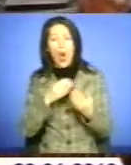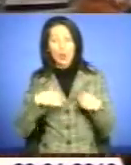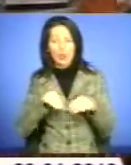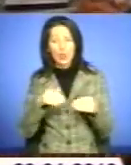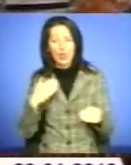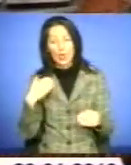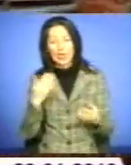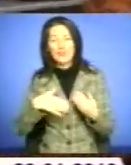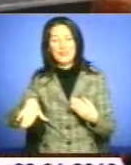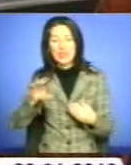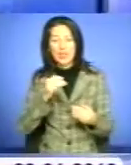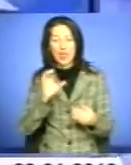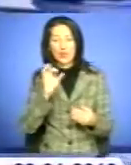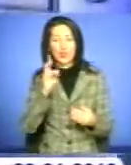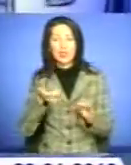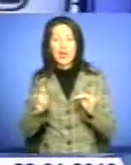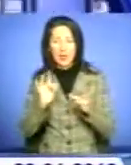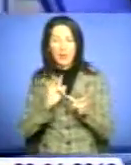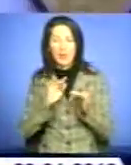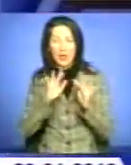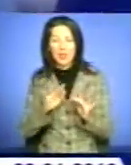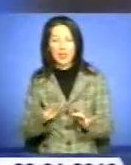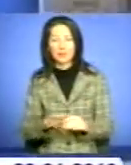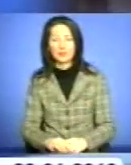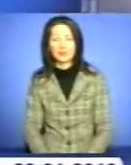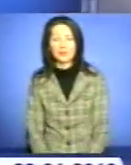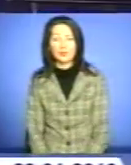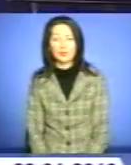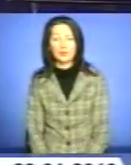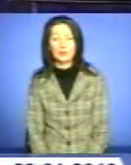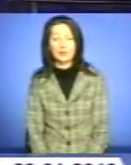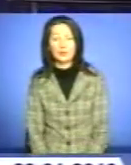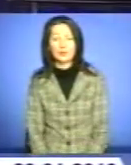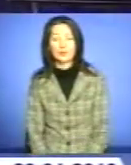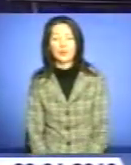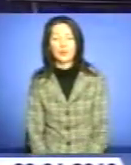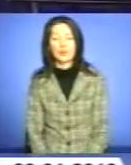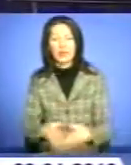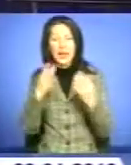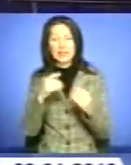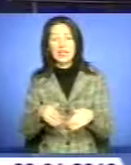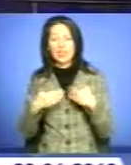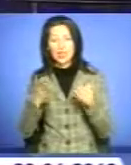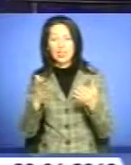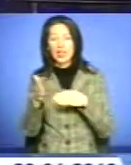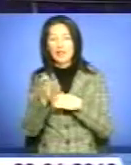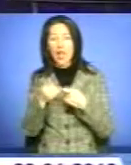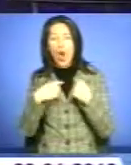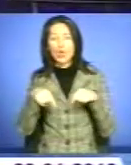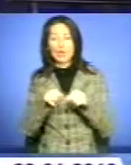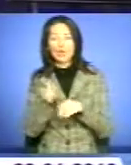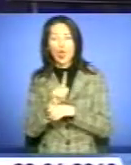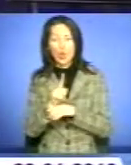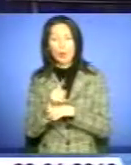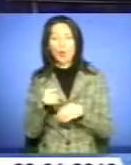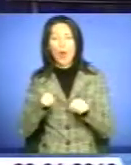мережах. День відчинених дверей організували у